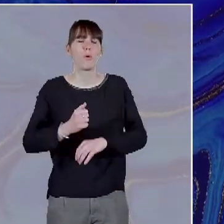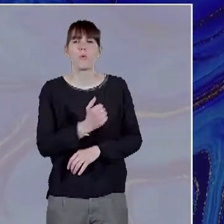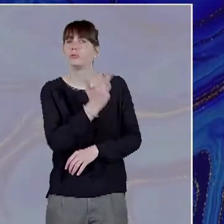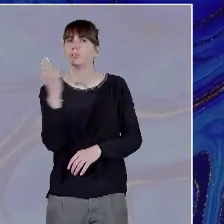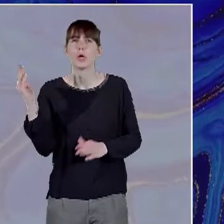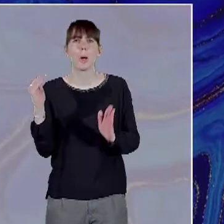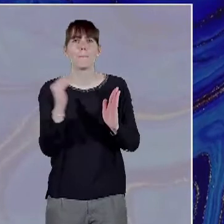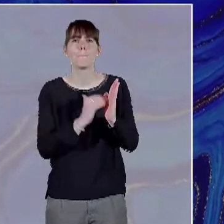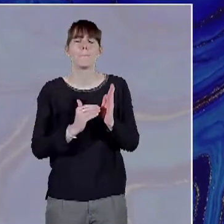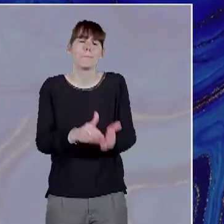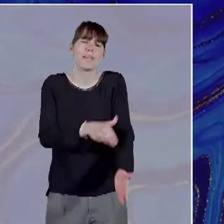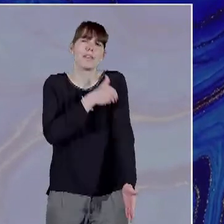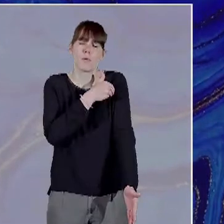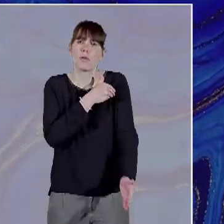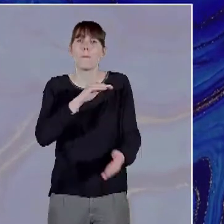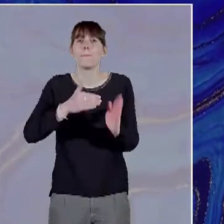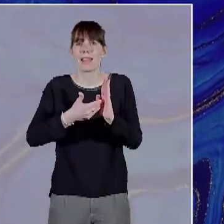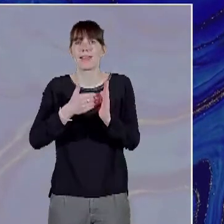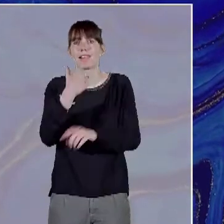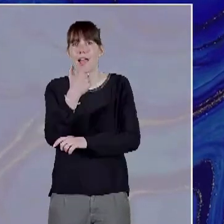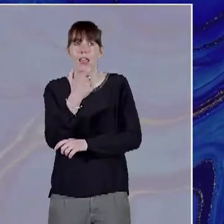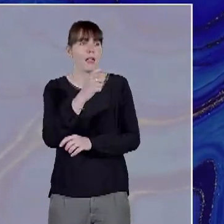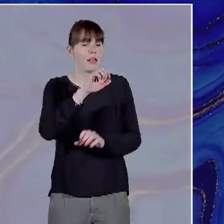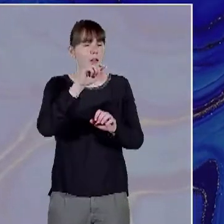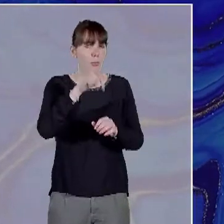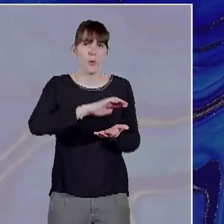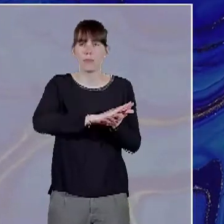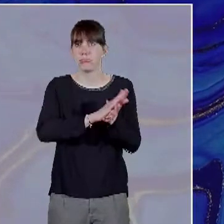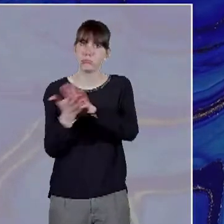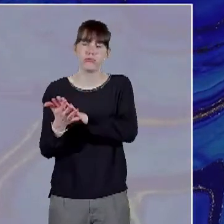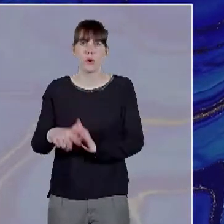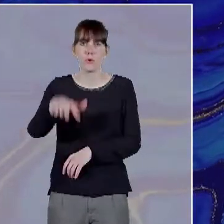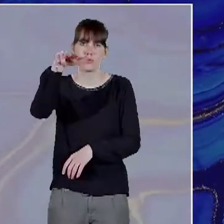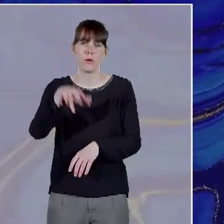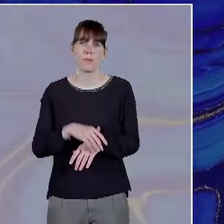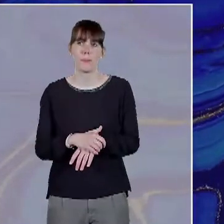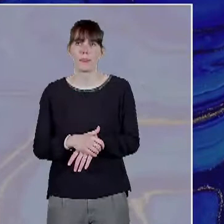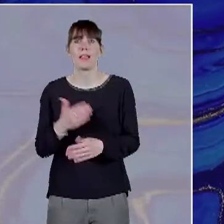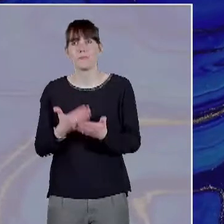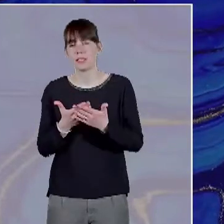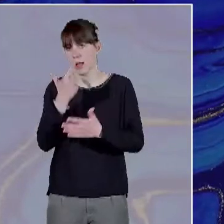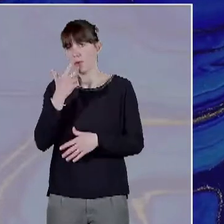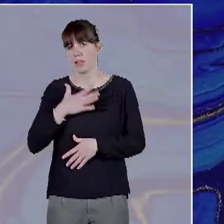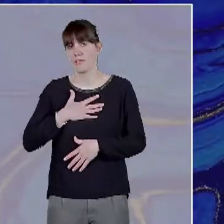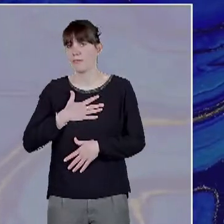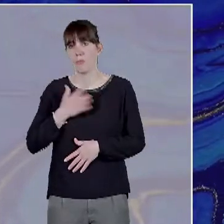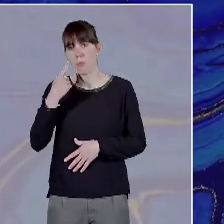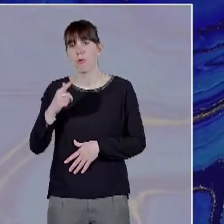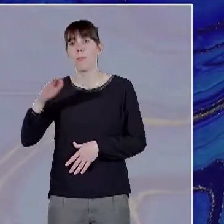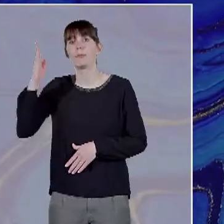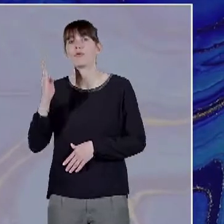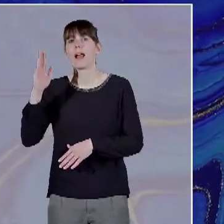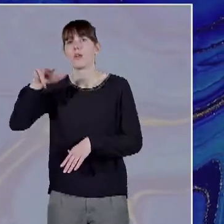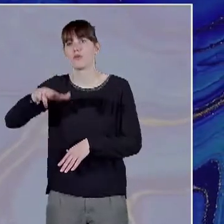à transformer en logement. Et c'est pas le réservoir. Pour répondre à la crise du logement, le gros réservoir, c'est la construction d'œuvres. Très